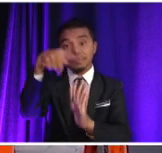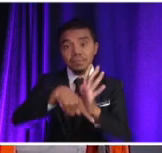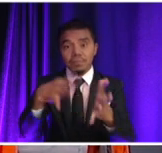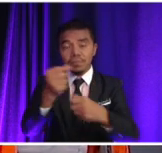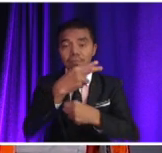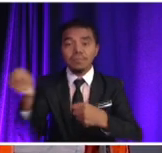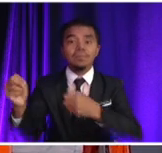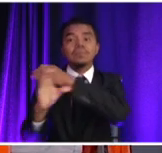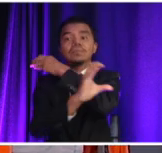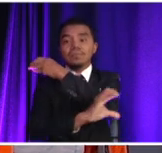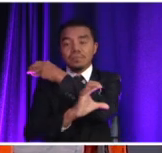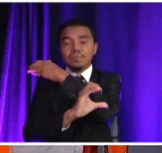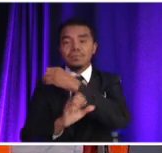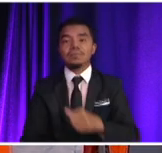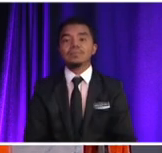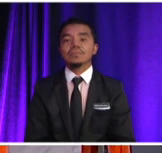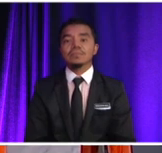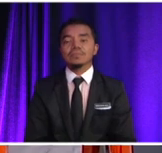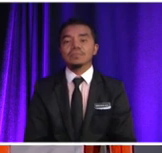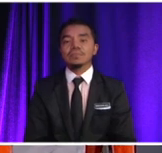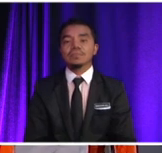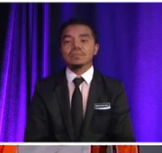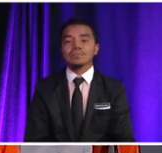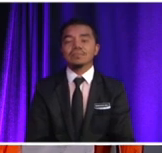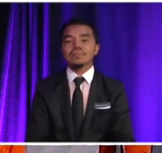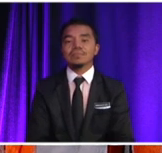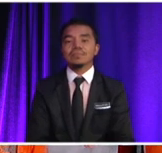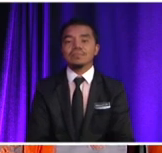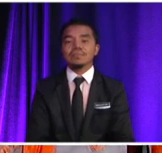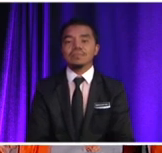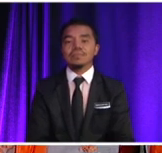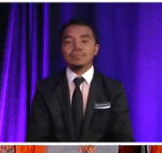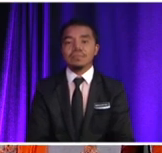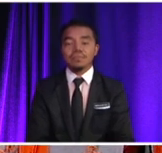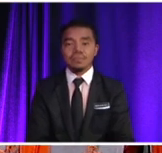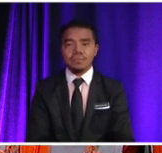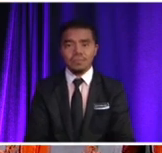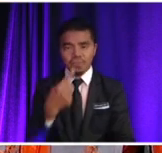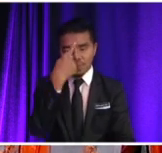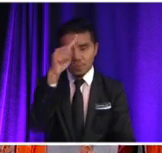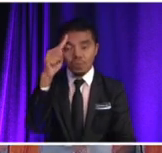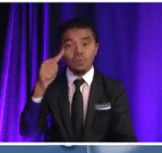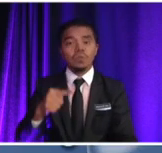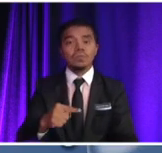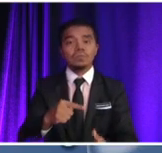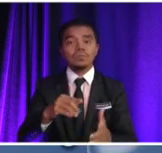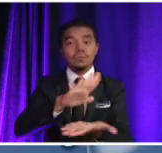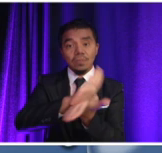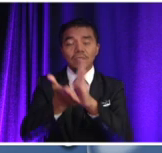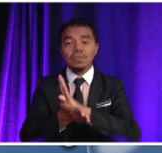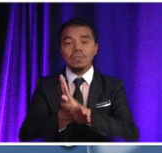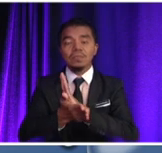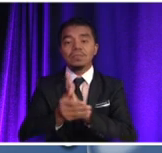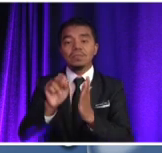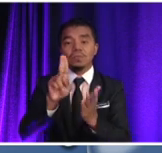ianya menambahkan pendapatan Oke untuk menjadi seorang Usahawan yang berjaya seseorang itu perlu